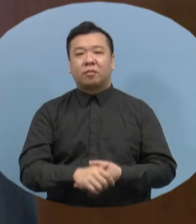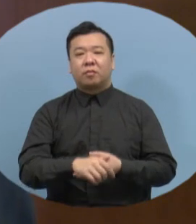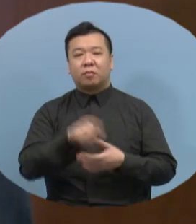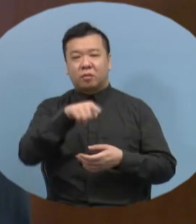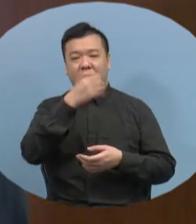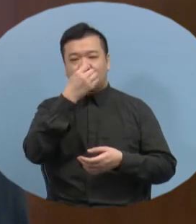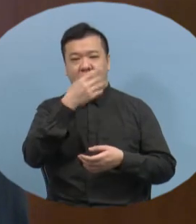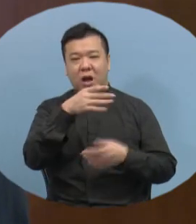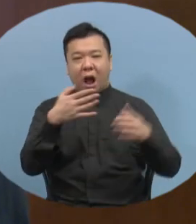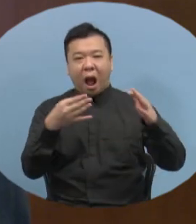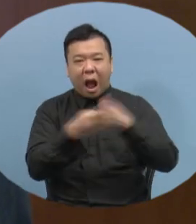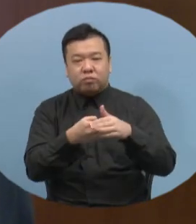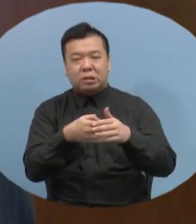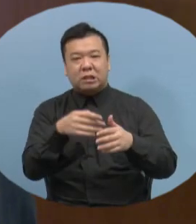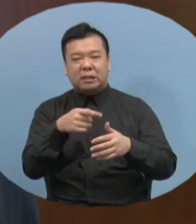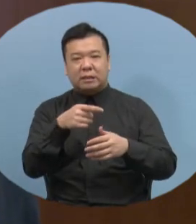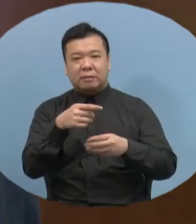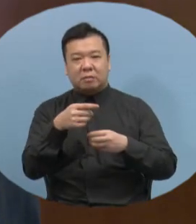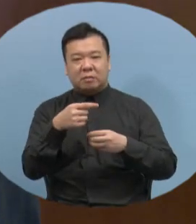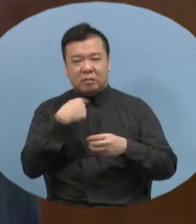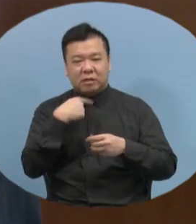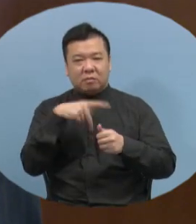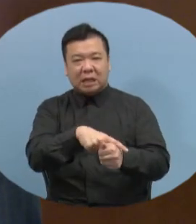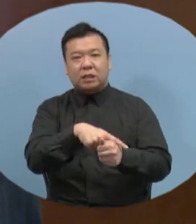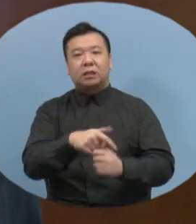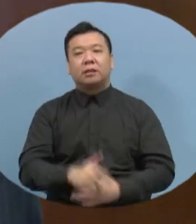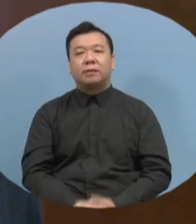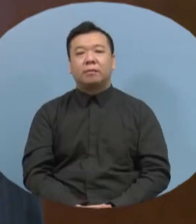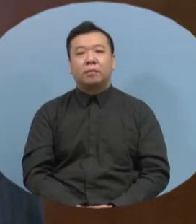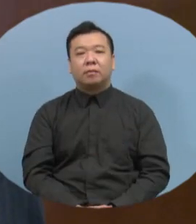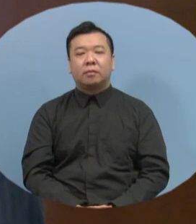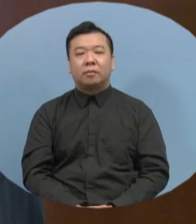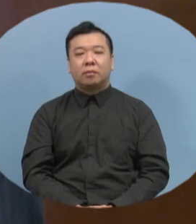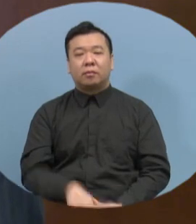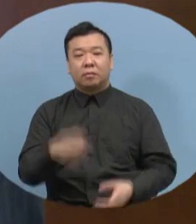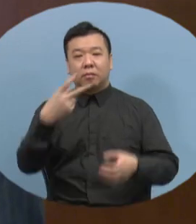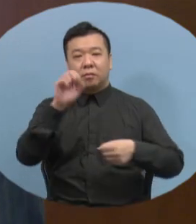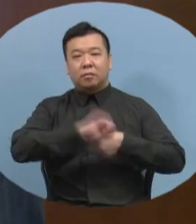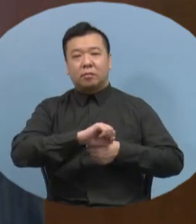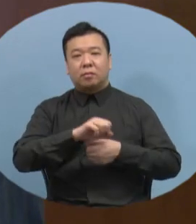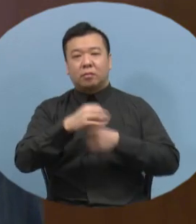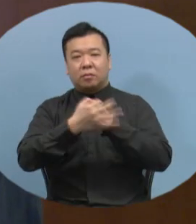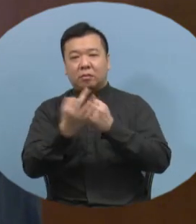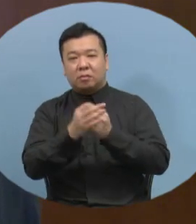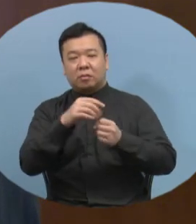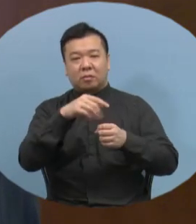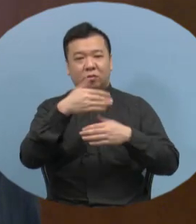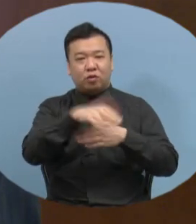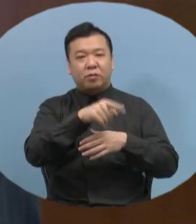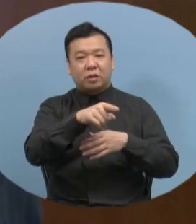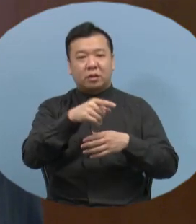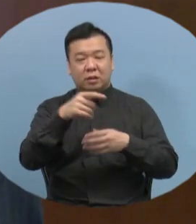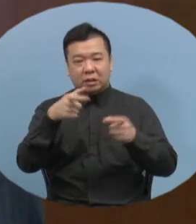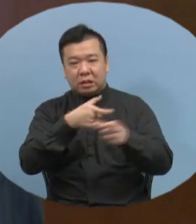令到香港陷入停頓，加上國際政治